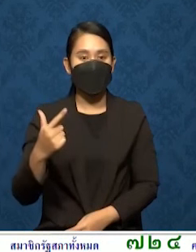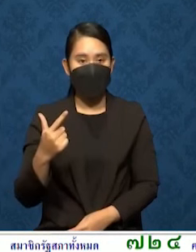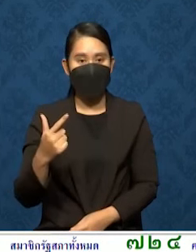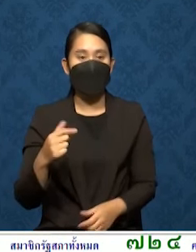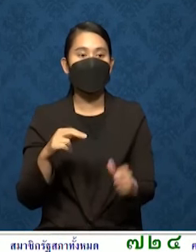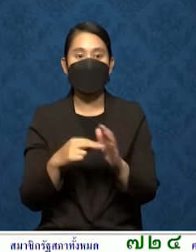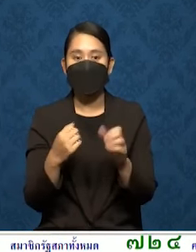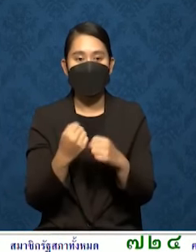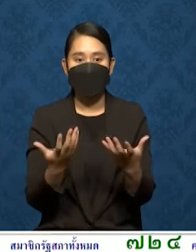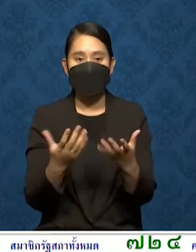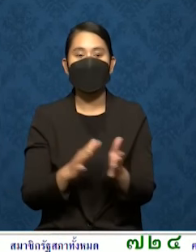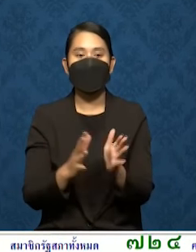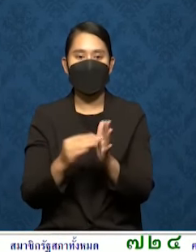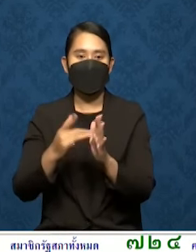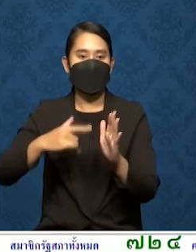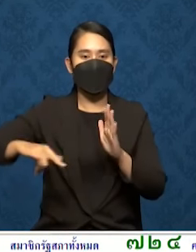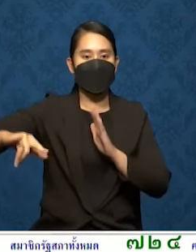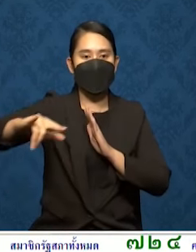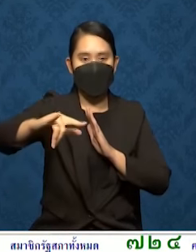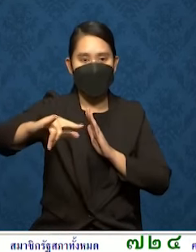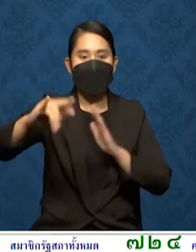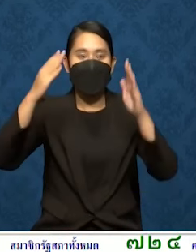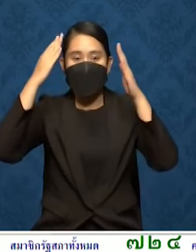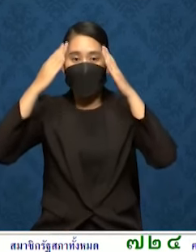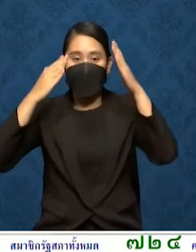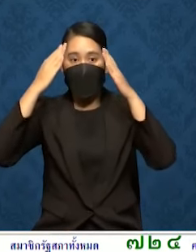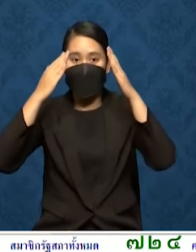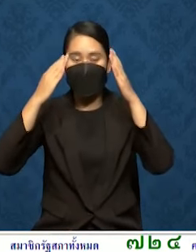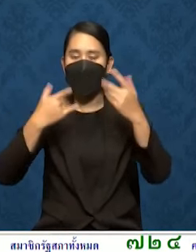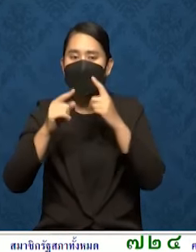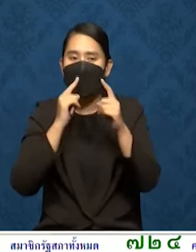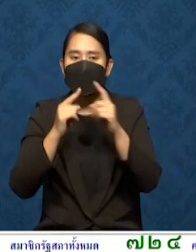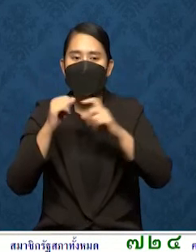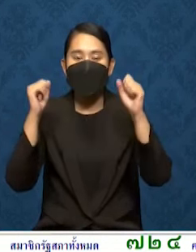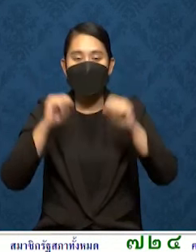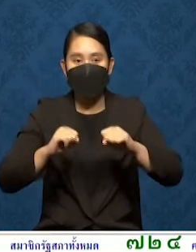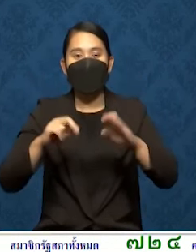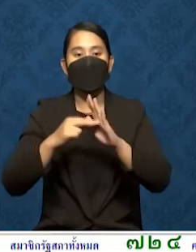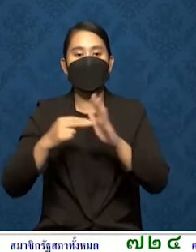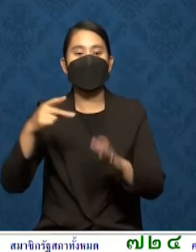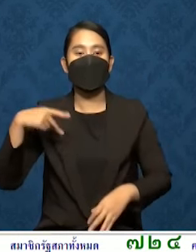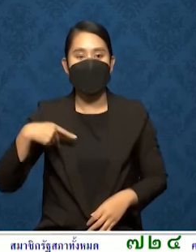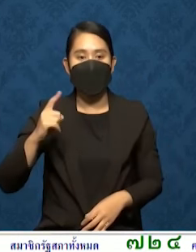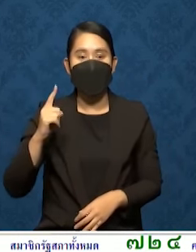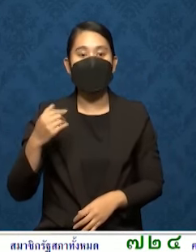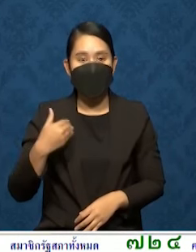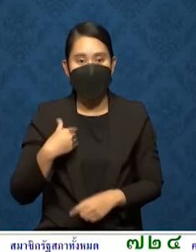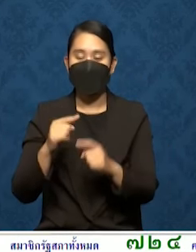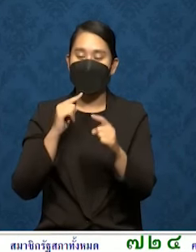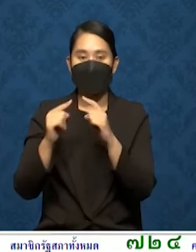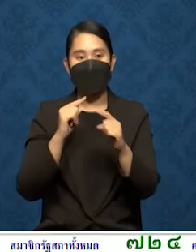ก็ต้องเฉี่ยวไปที่ประเทศมาเลเซียและถ้าเราไปทำการตกลงนั้นมันจะเกิดประโยชน์ถ้ามีการแลกเปลี่